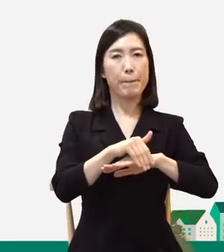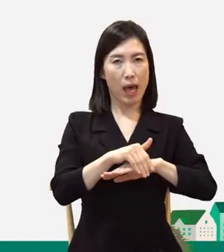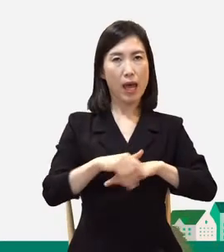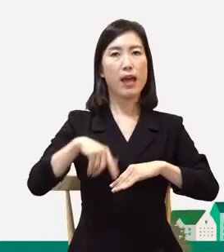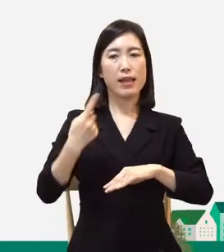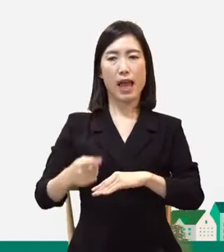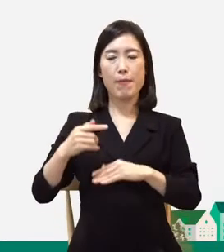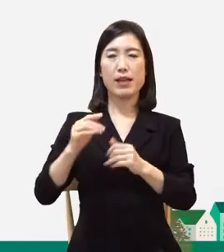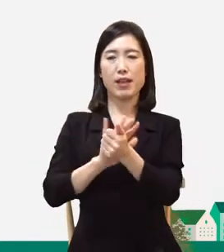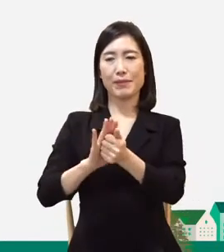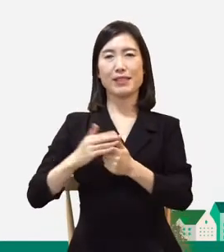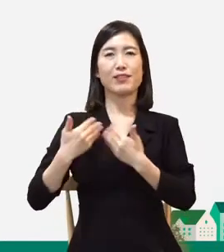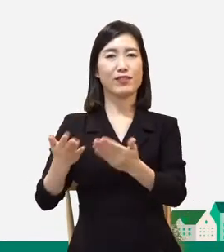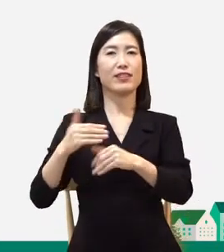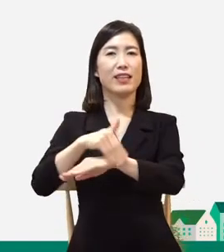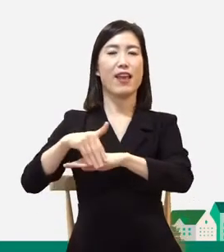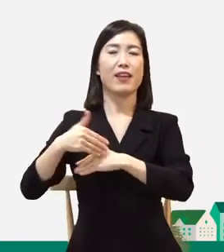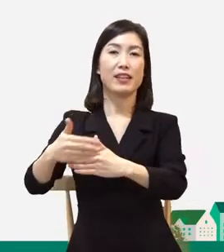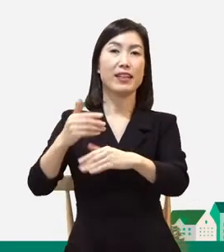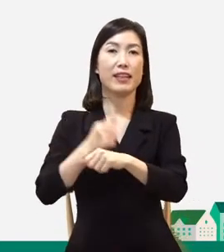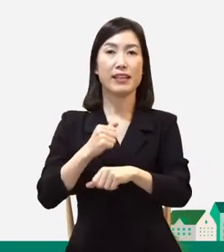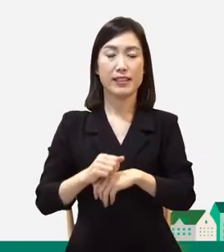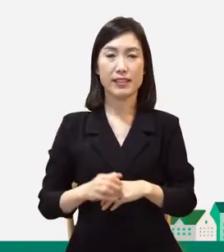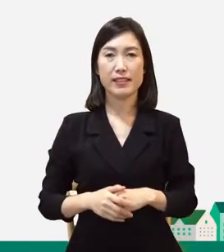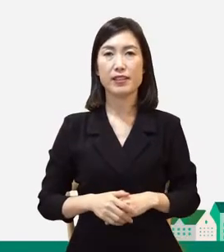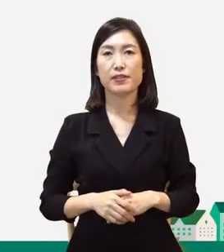하게 됩니다. 그래서 전체적으로 이렇게